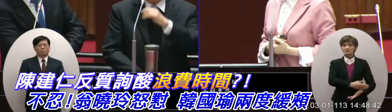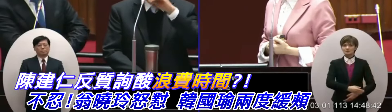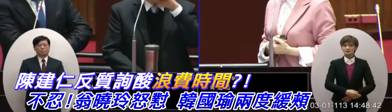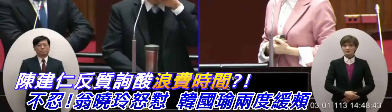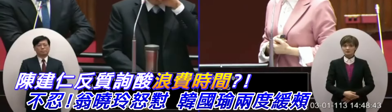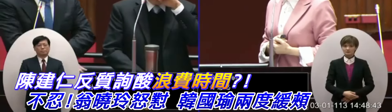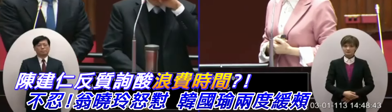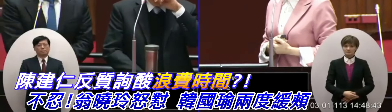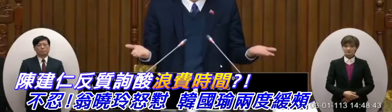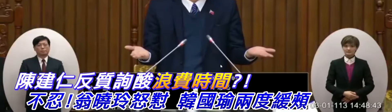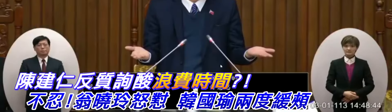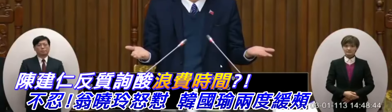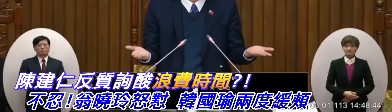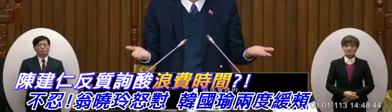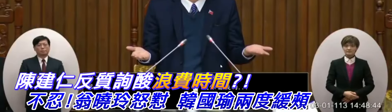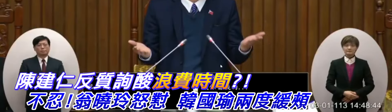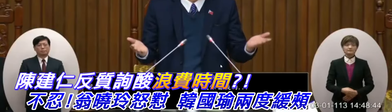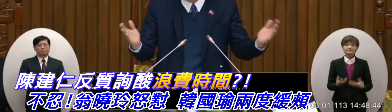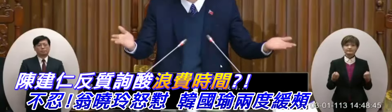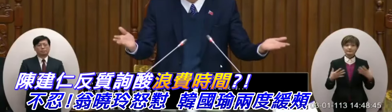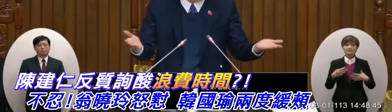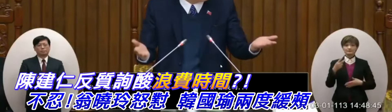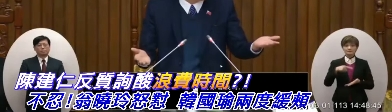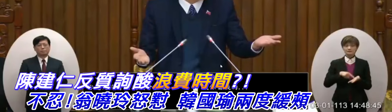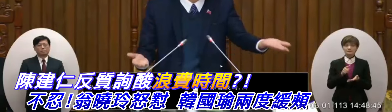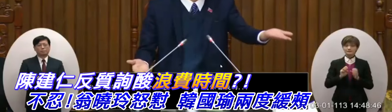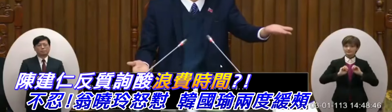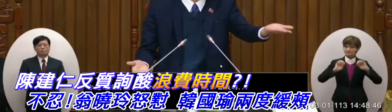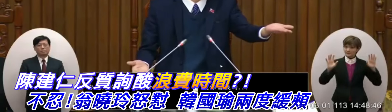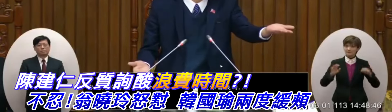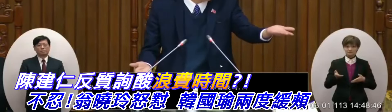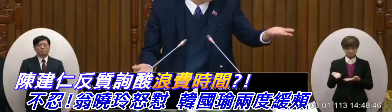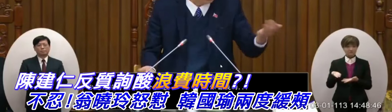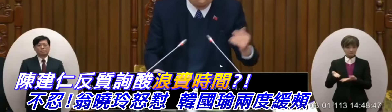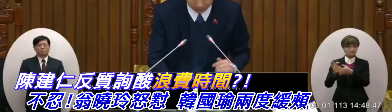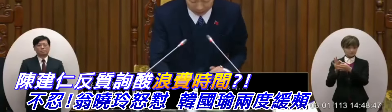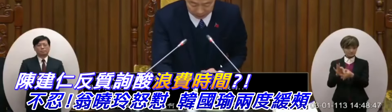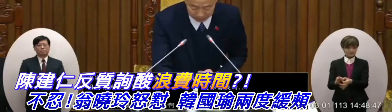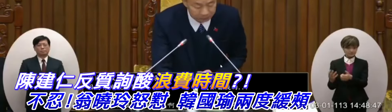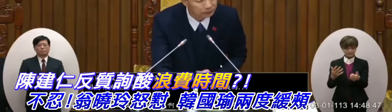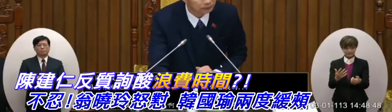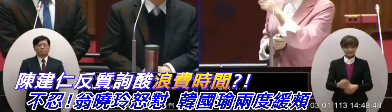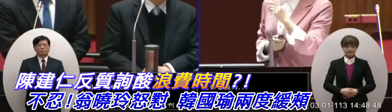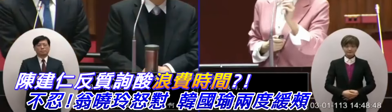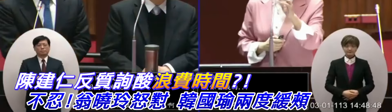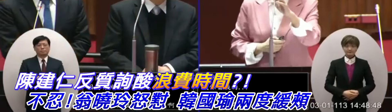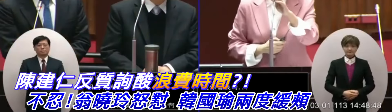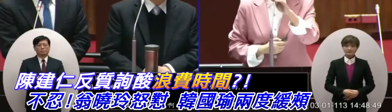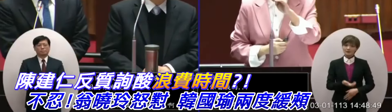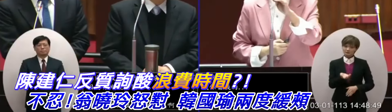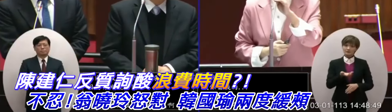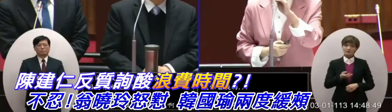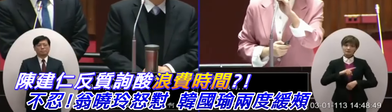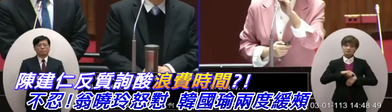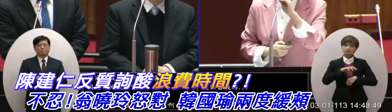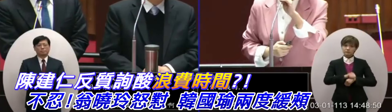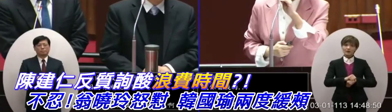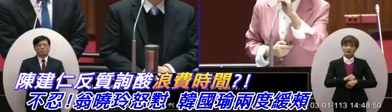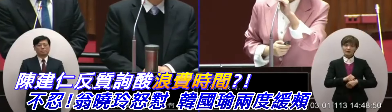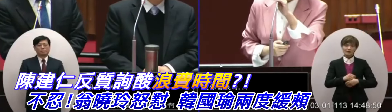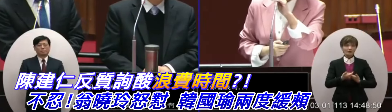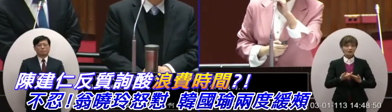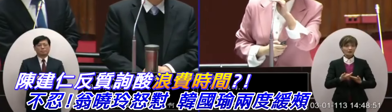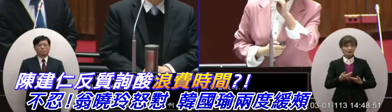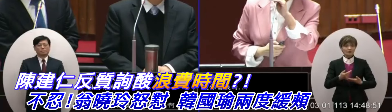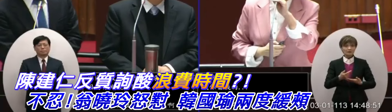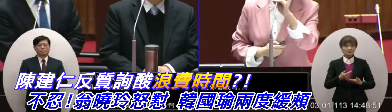没问题。再一次呼吁，好不好？这个请继续，翁伟，请继续。 对，刚刚好像占用了我十秒钟的时间，麻